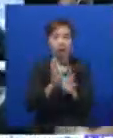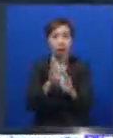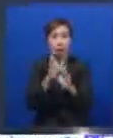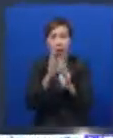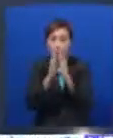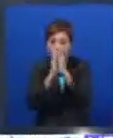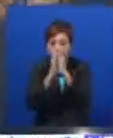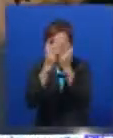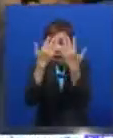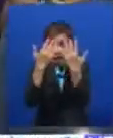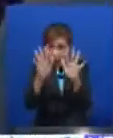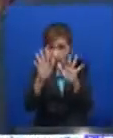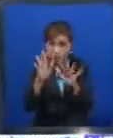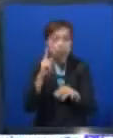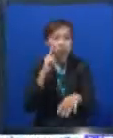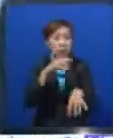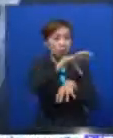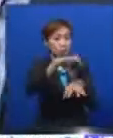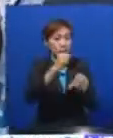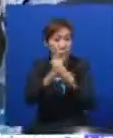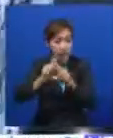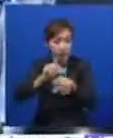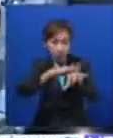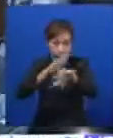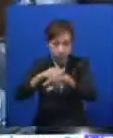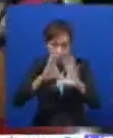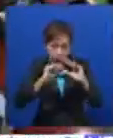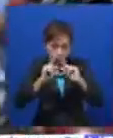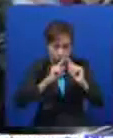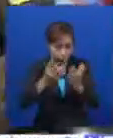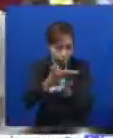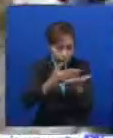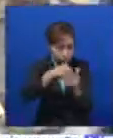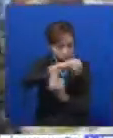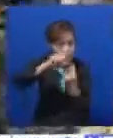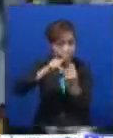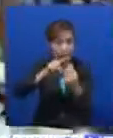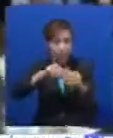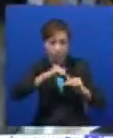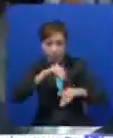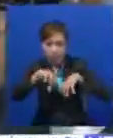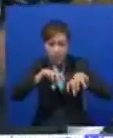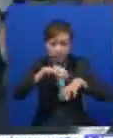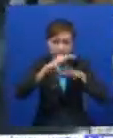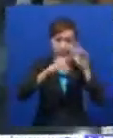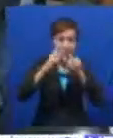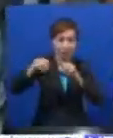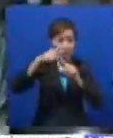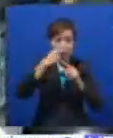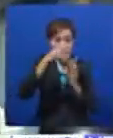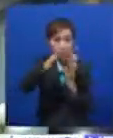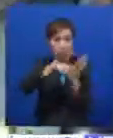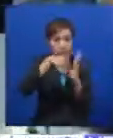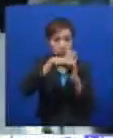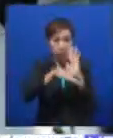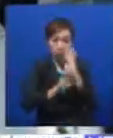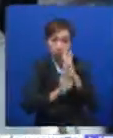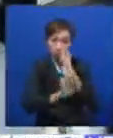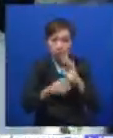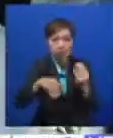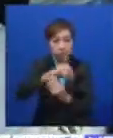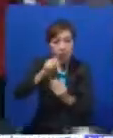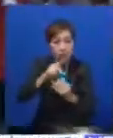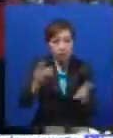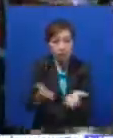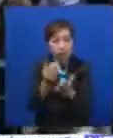ได้เรียกหน่วยงานในสังกัดเข้าหารือเพื่อขับเคลื่อนเศรษฐกิจนะคะก็ต้องจับตาว่าจะมีการเดินหน้ามาตรการกระตุ้นเศรษฐกิจอย่างไรบ้าง